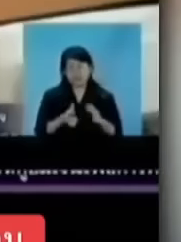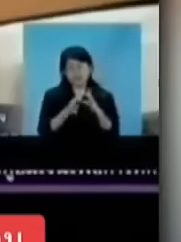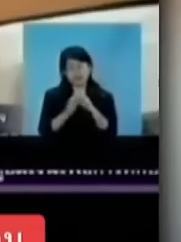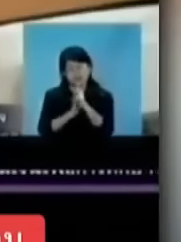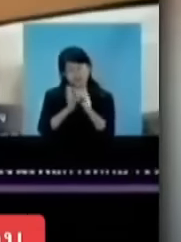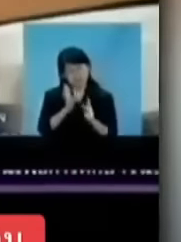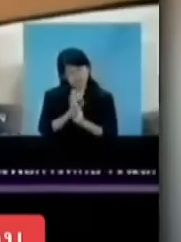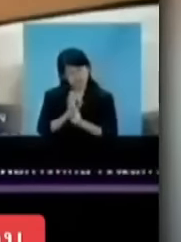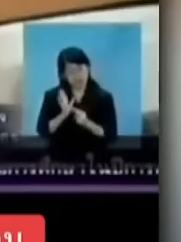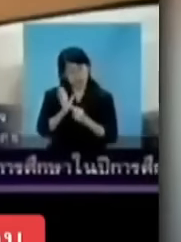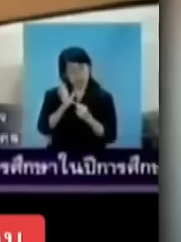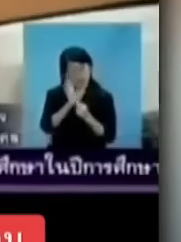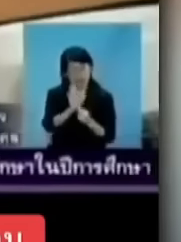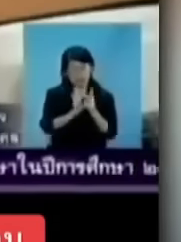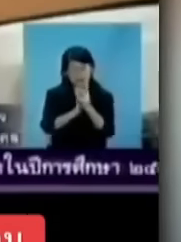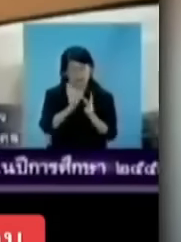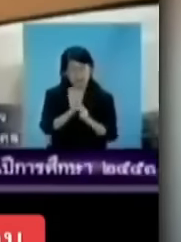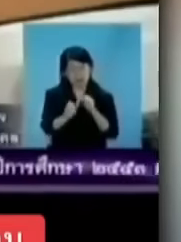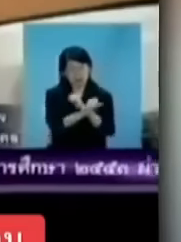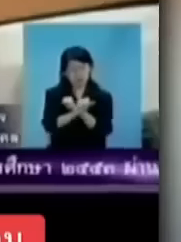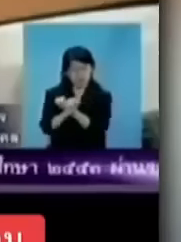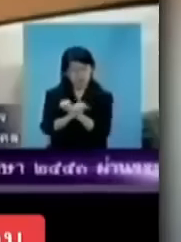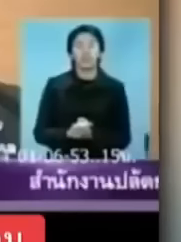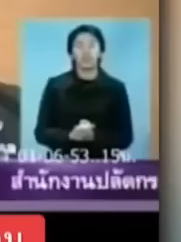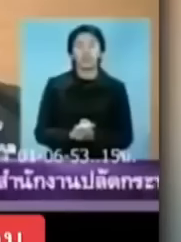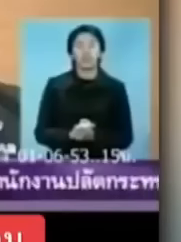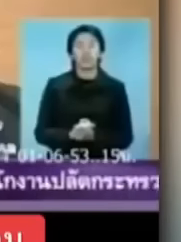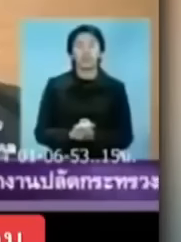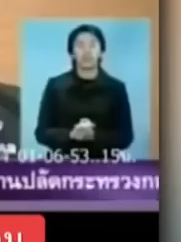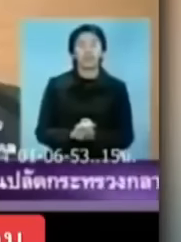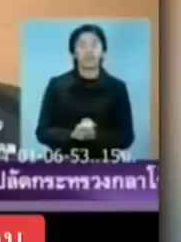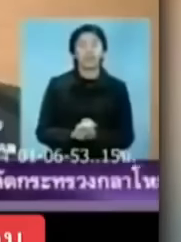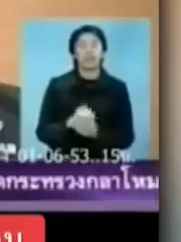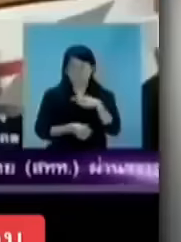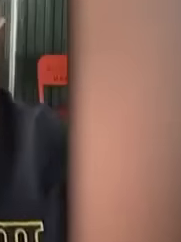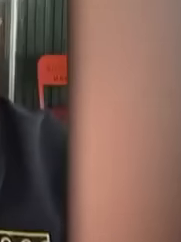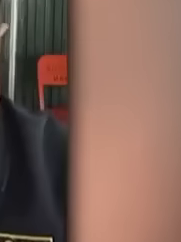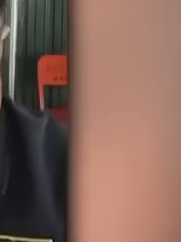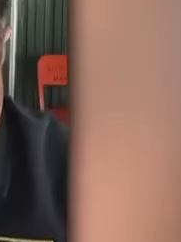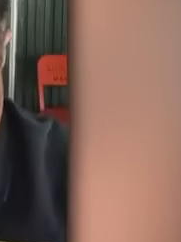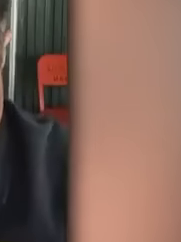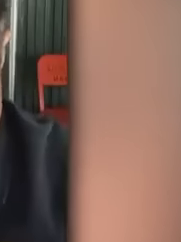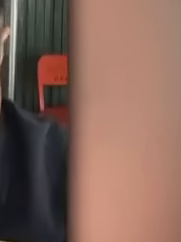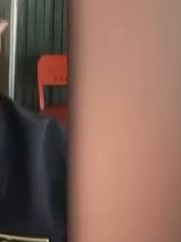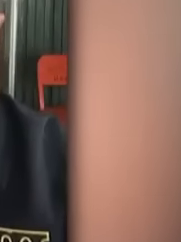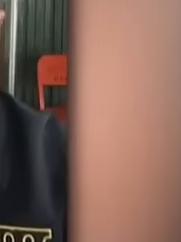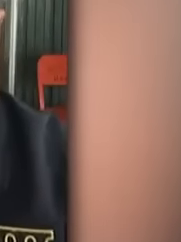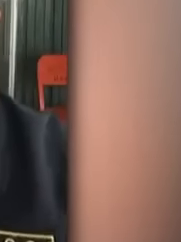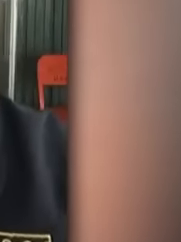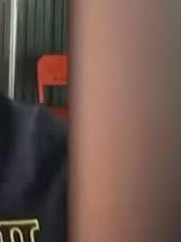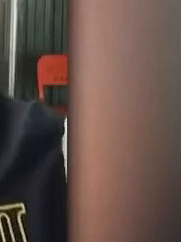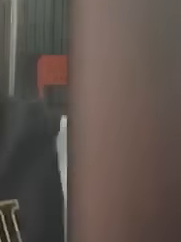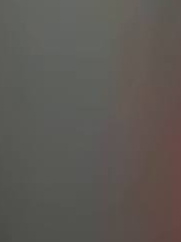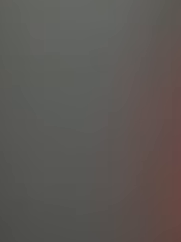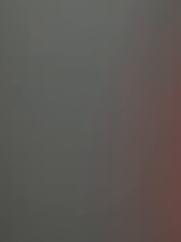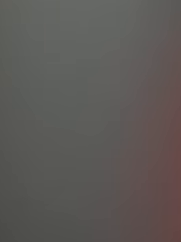านเหรออันนี้ผมท้าเลยนะ ค่ะอ ย่างล่าสุดคุณวันอยู่บำรุงนะไลฟ์สดนะแต่ก็ไม่พูดเรื่องนี้แล้ว ค่ะ นี่บ